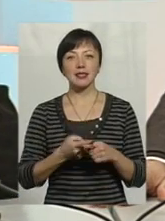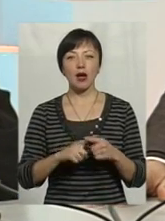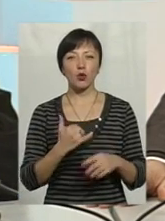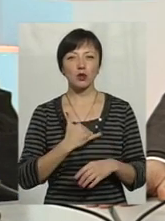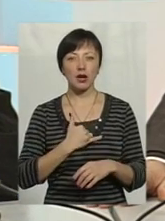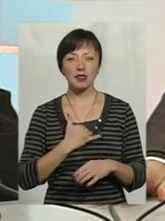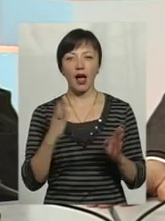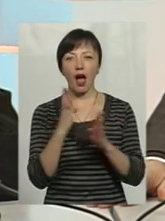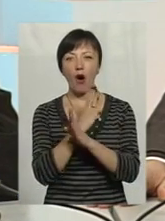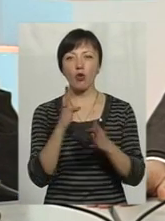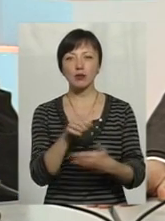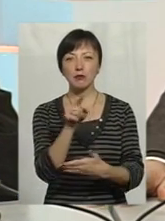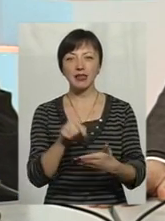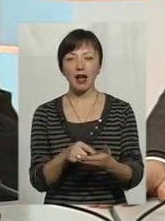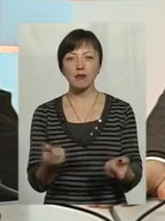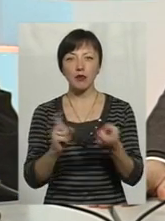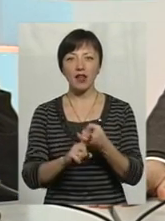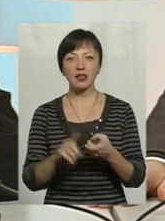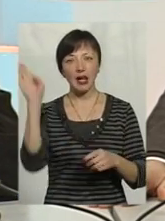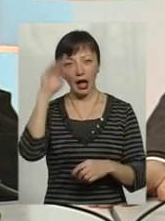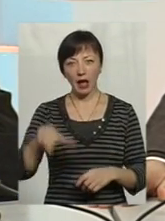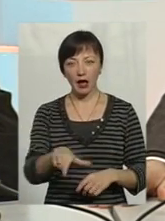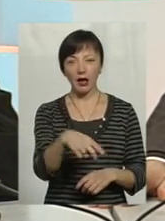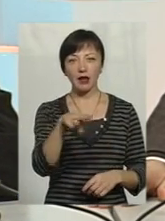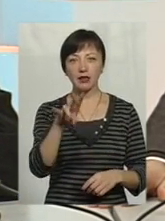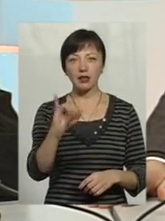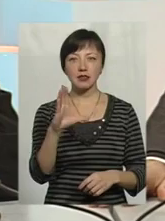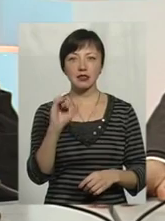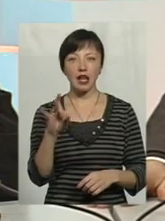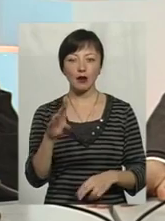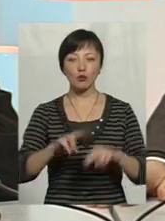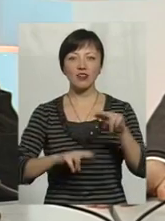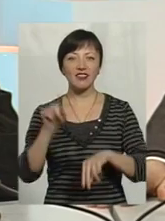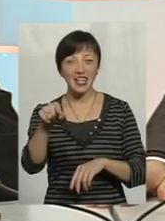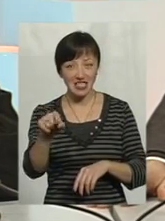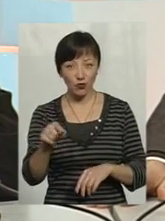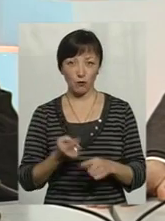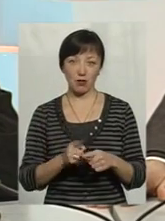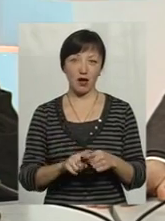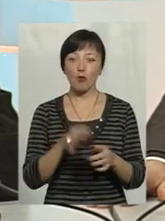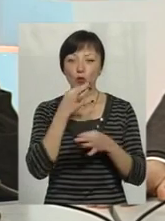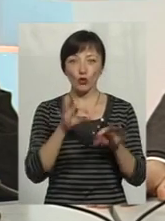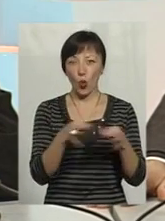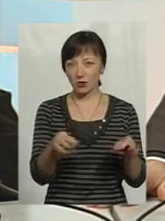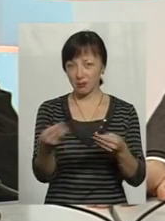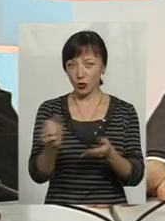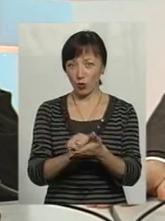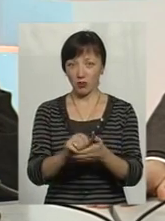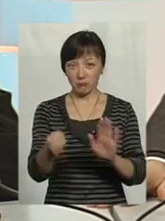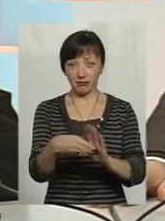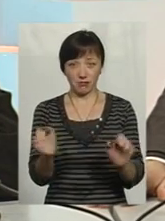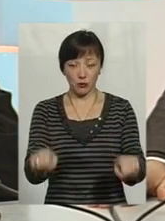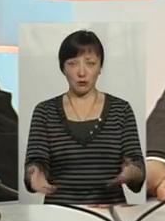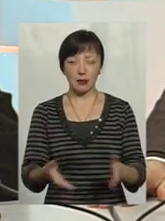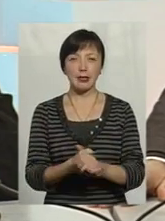нас екологічні питання, які пов'язані з Дністром, з будівництвом на Дністрі там будь-чого, чи власних будинків, чи якихось